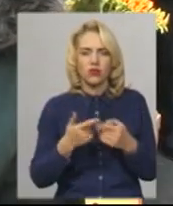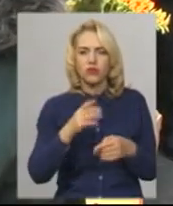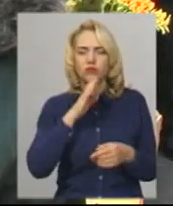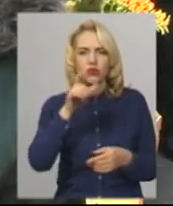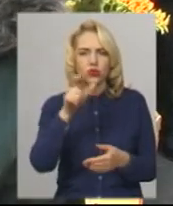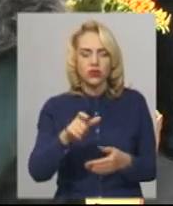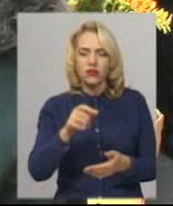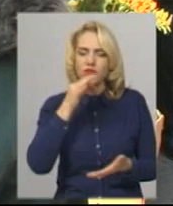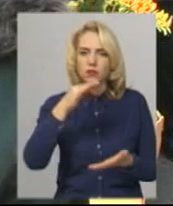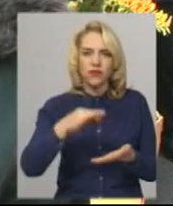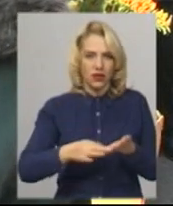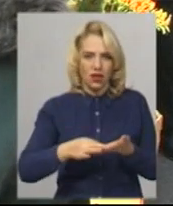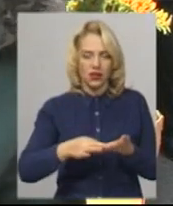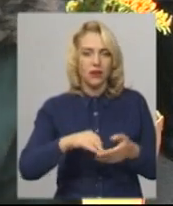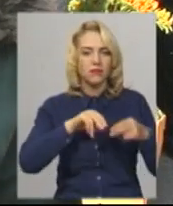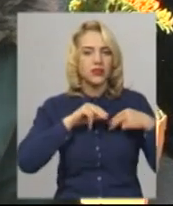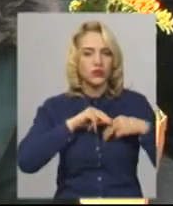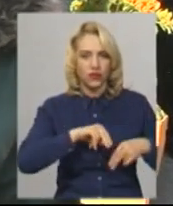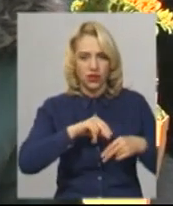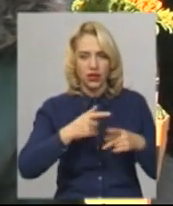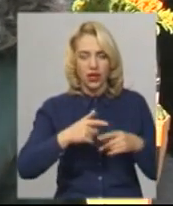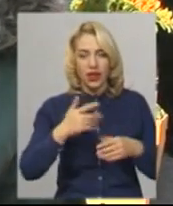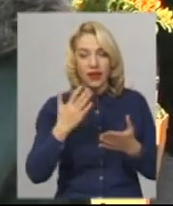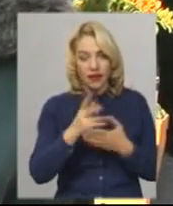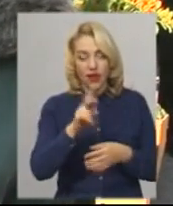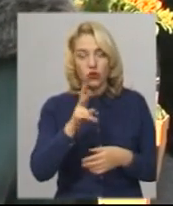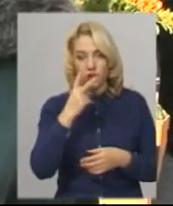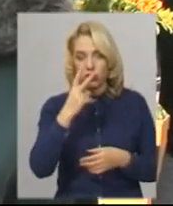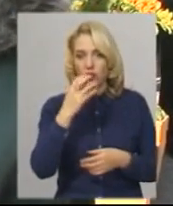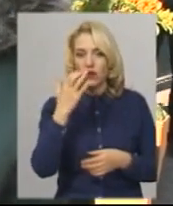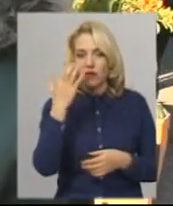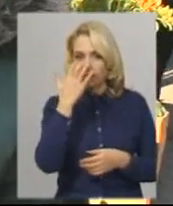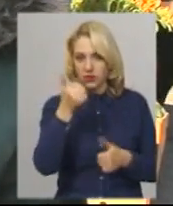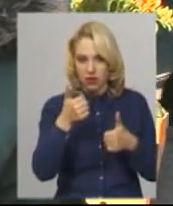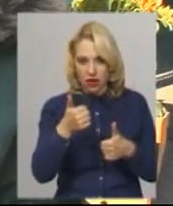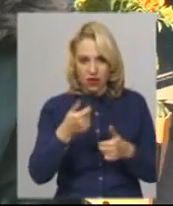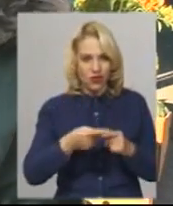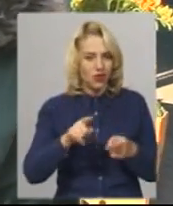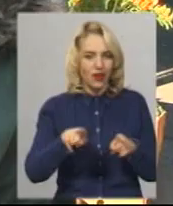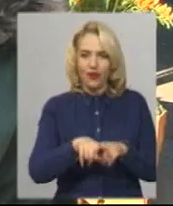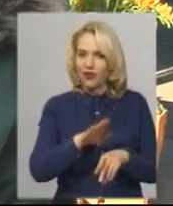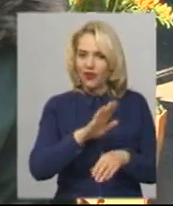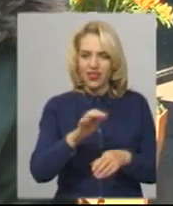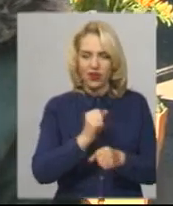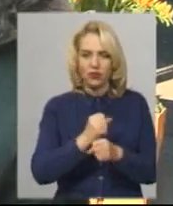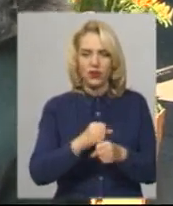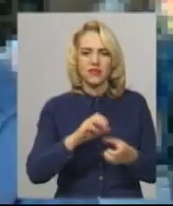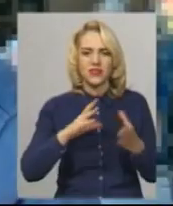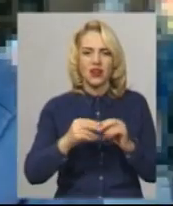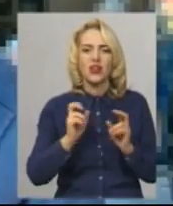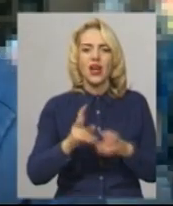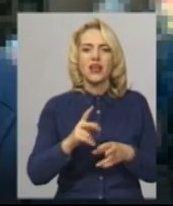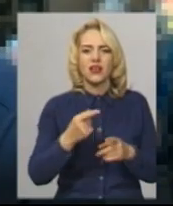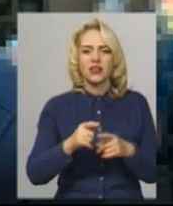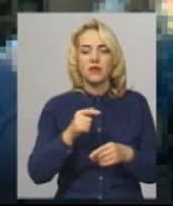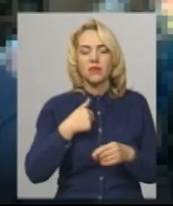відповідальна, працьовита. Взагалі люди є, які бачать, але вони такого не роблять взагалі. По такому кількості, як Лена. Ми прийшли